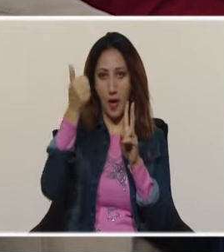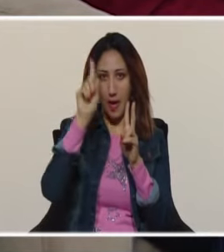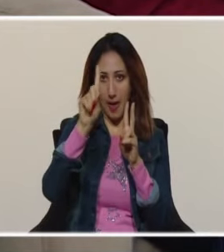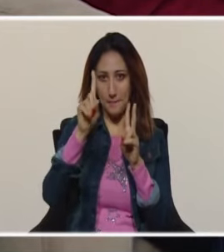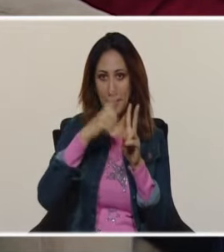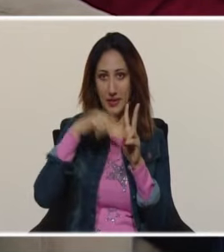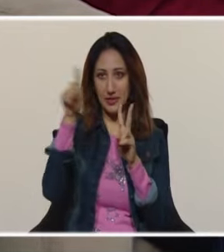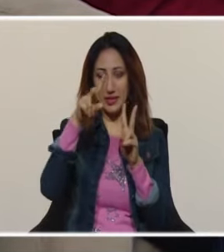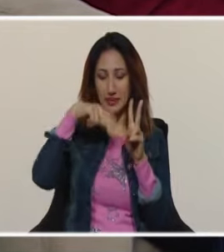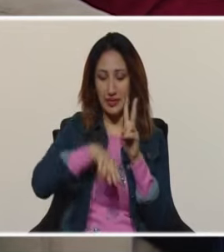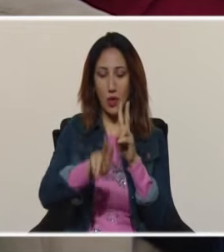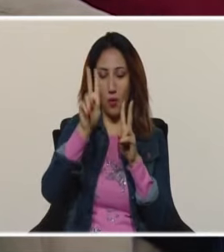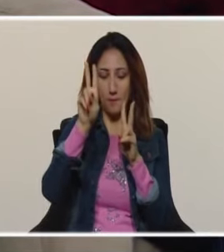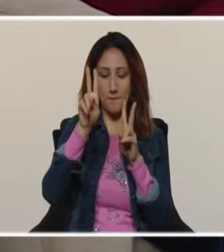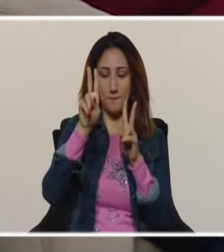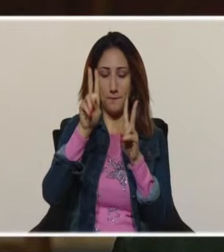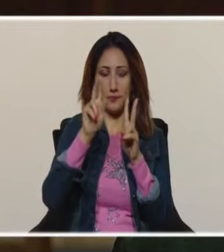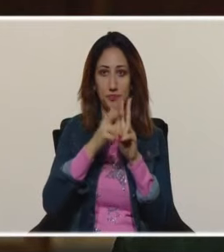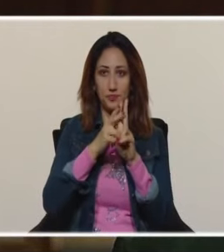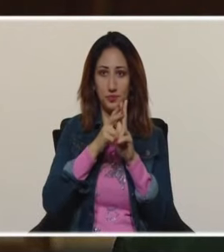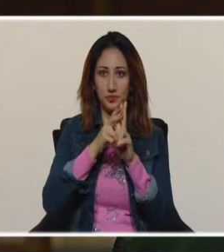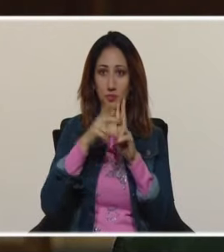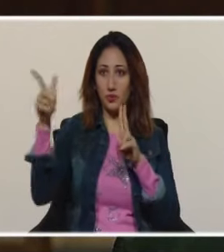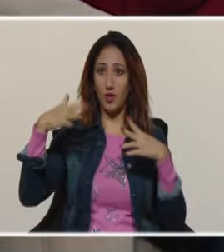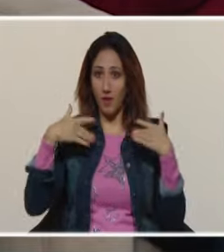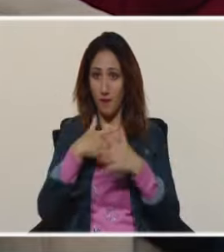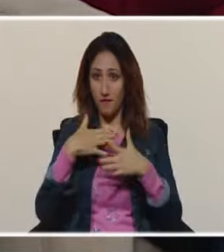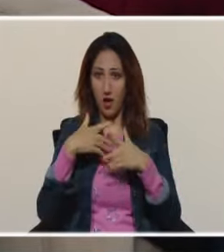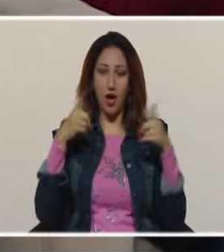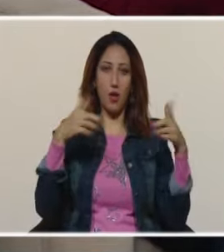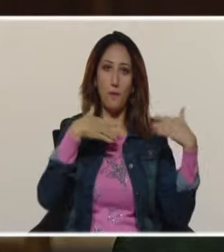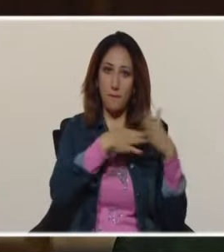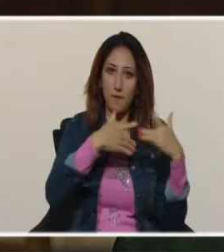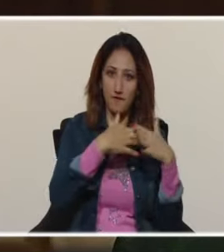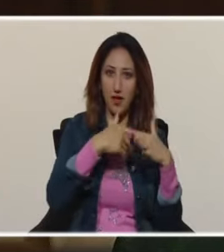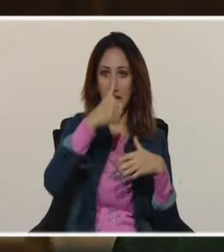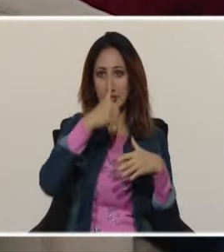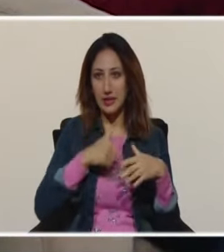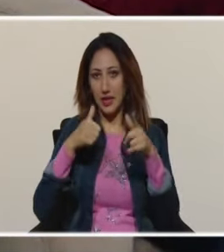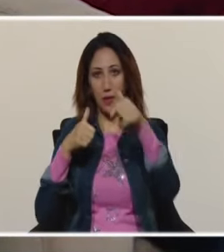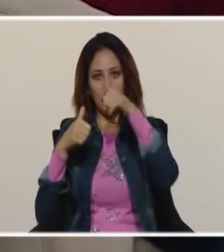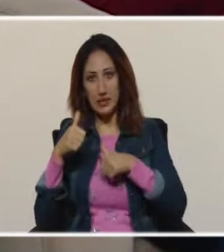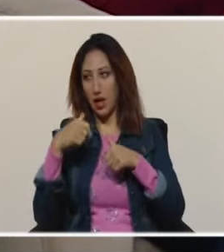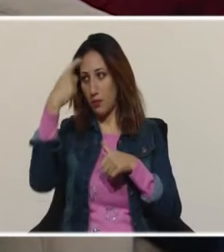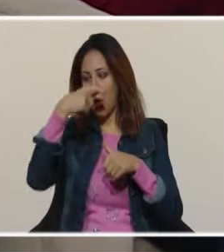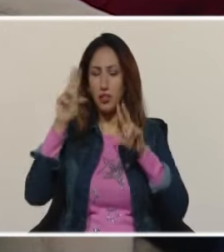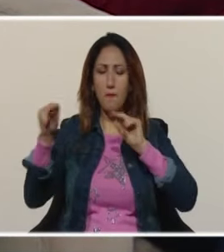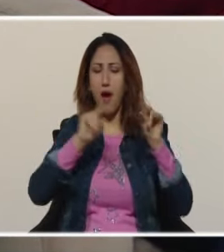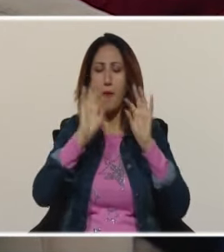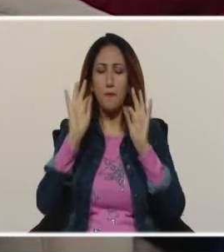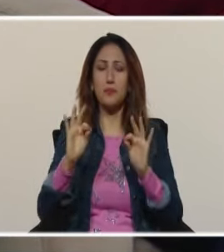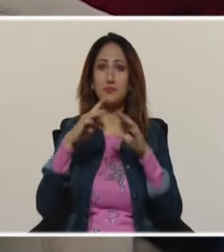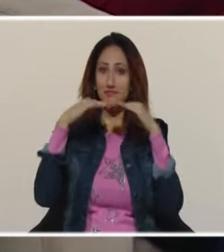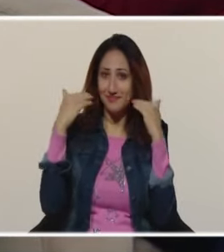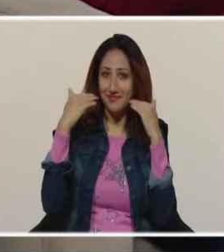شهاب وشاهر. بص يا دكتور، انا لما بفرح انا بفرح، انا لما بزعل انا لما بعيط انا بعيط، انا لما بضحك انا بضحك،